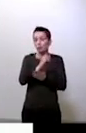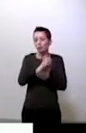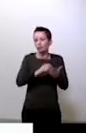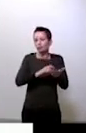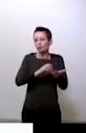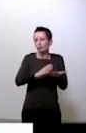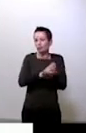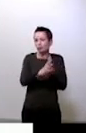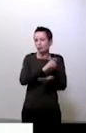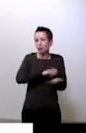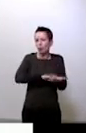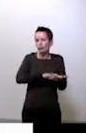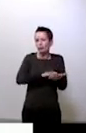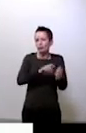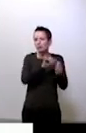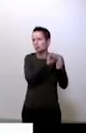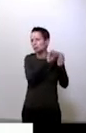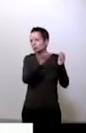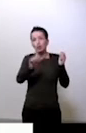jusqu'au plus au sud,